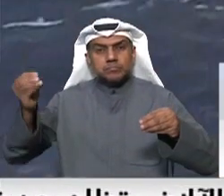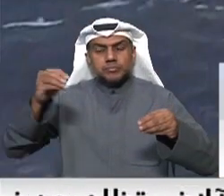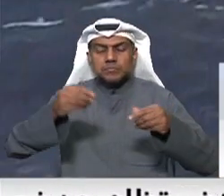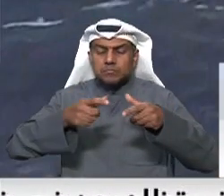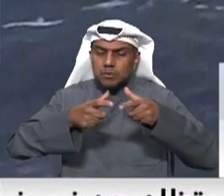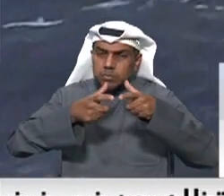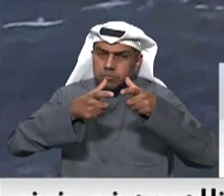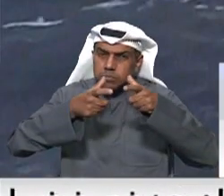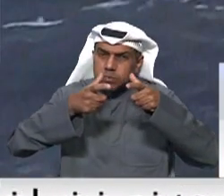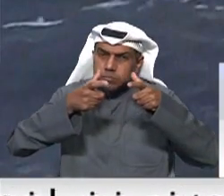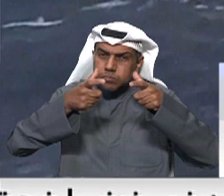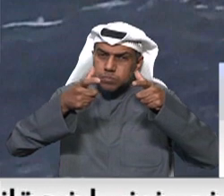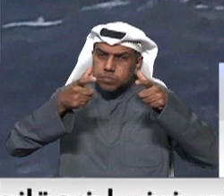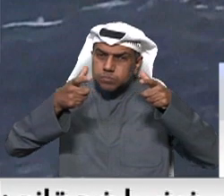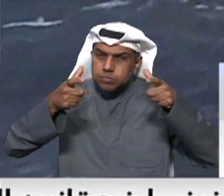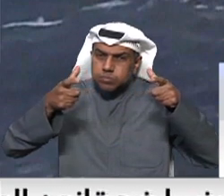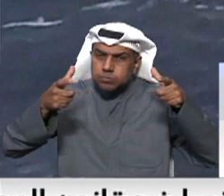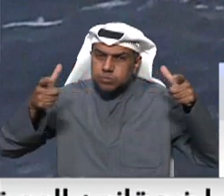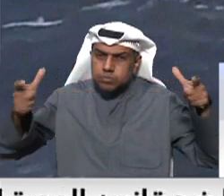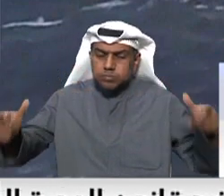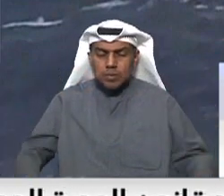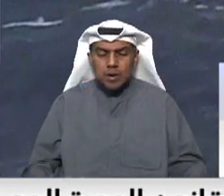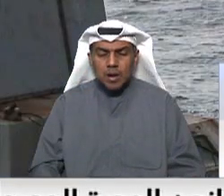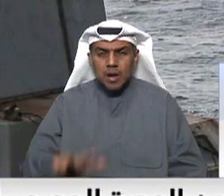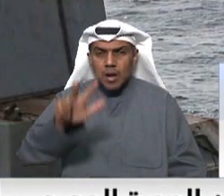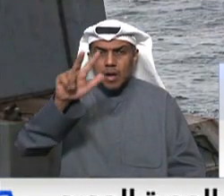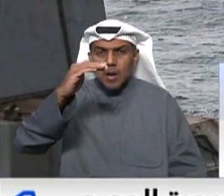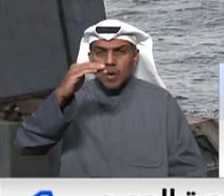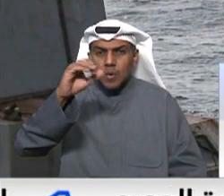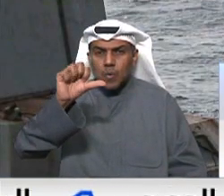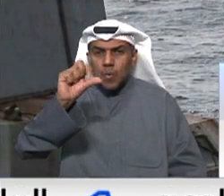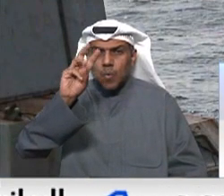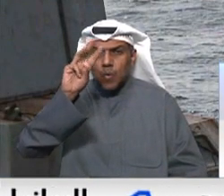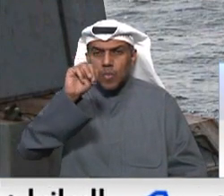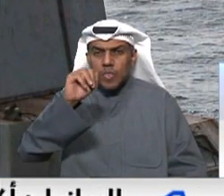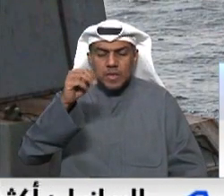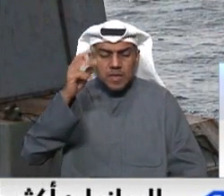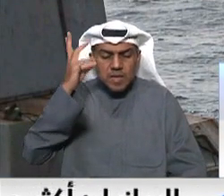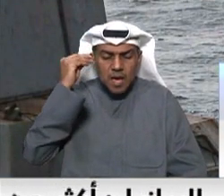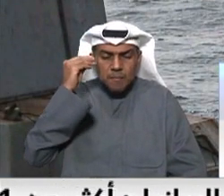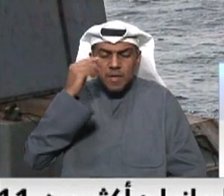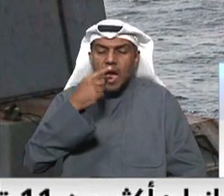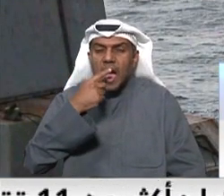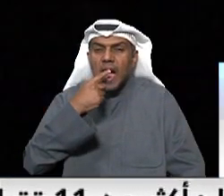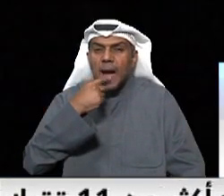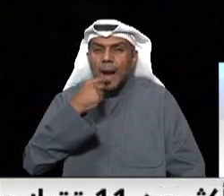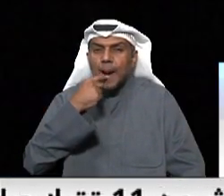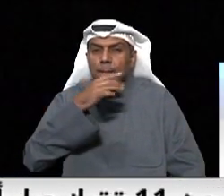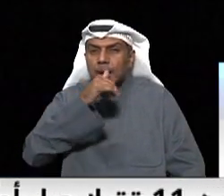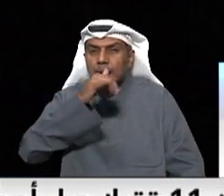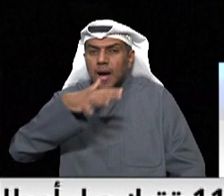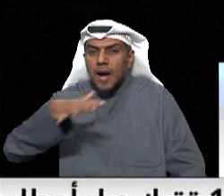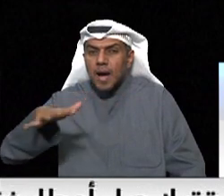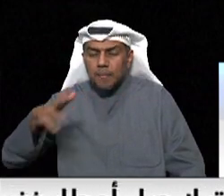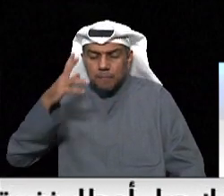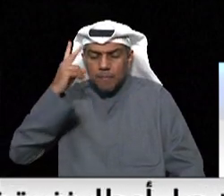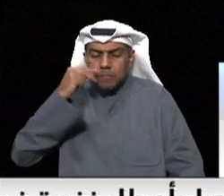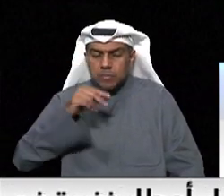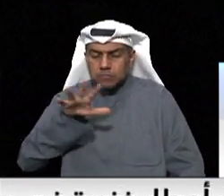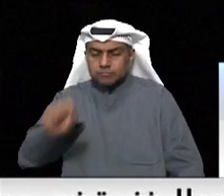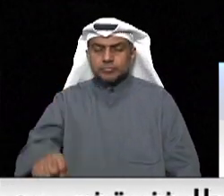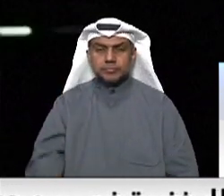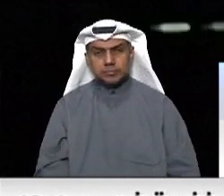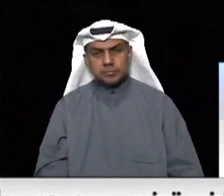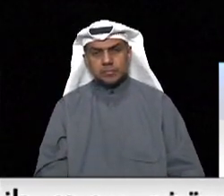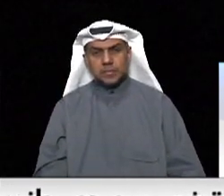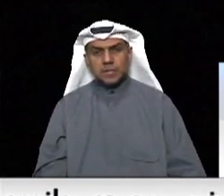السيطره الحوثيون يسعون لتشديد قبضتهم على البحر الاحمر غير ان الولايات المتحده وبريطانيا قررت